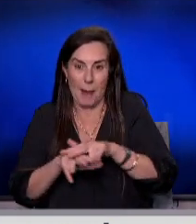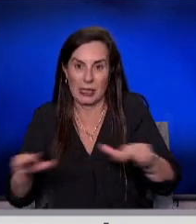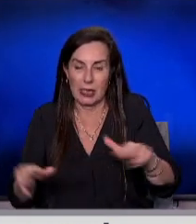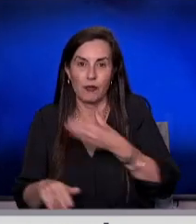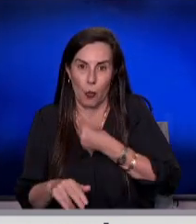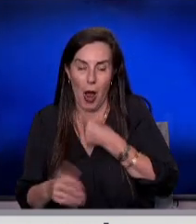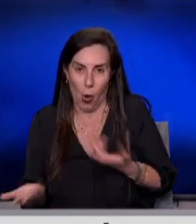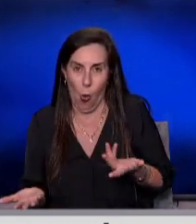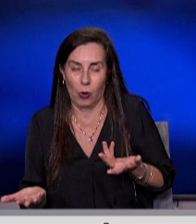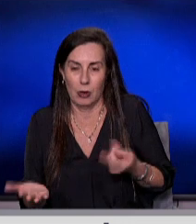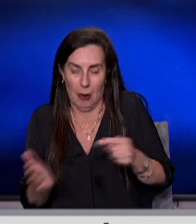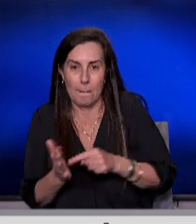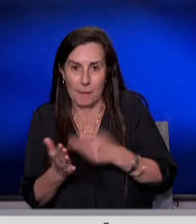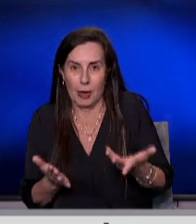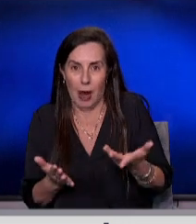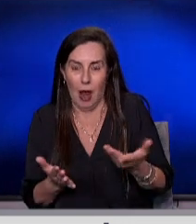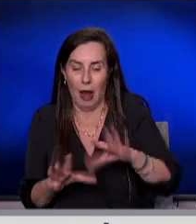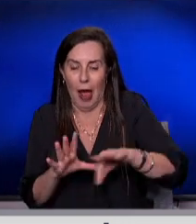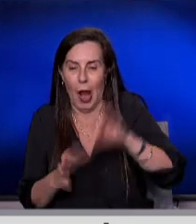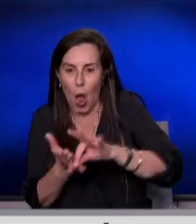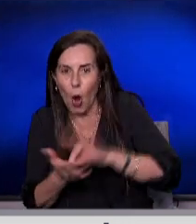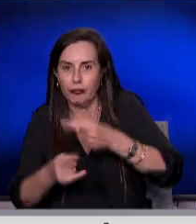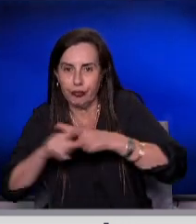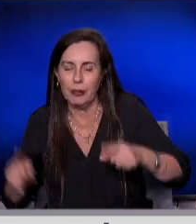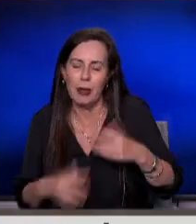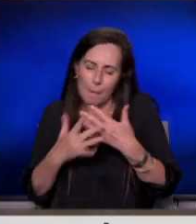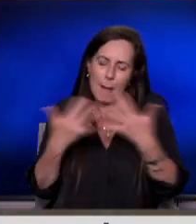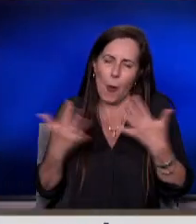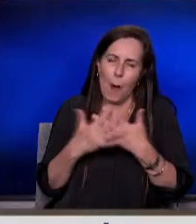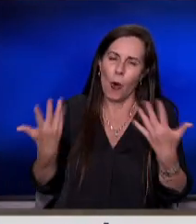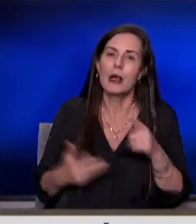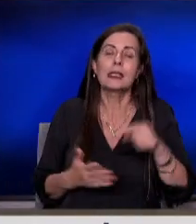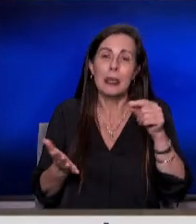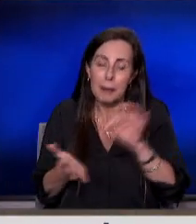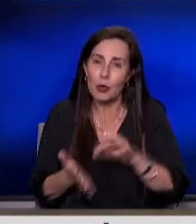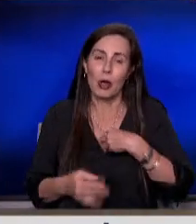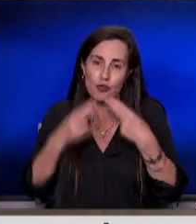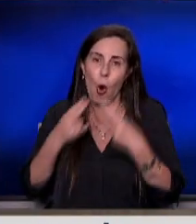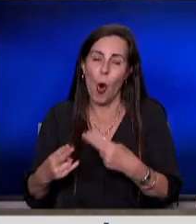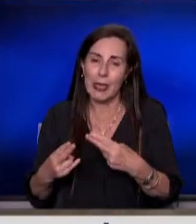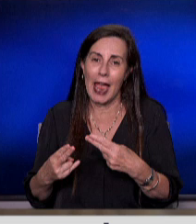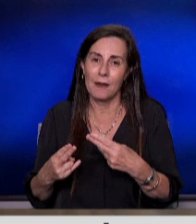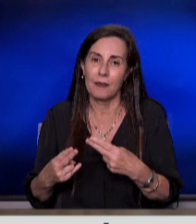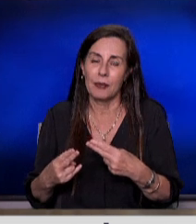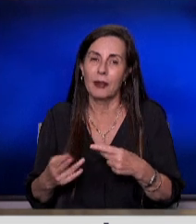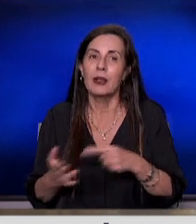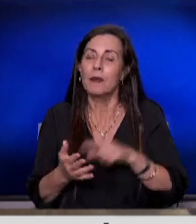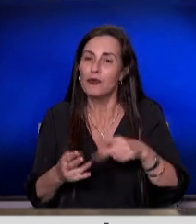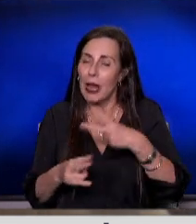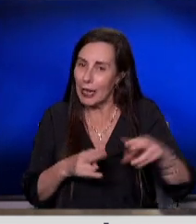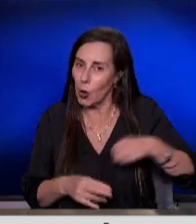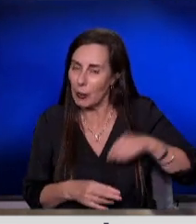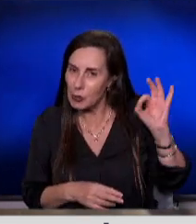הגיע זה בגלל הגרלות הלוטו, הגרלות הצ'אנס. ברור, נו. אז זה בדיוק מה שעניתי לך, שזה כדי לנקות את